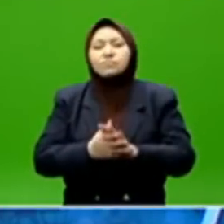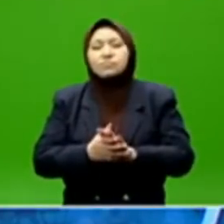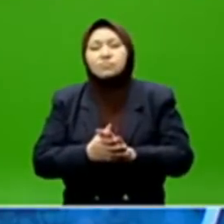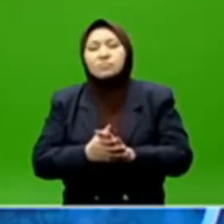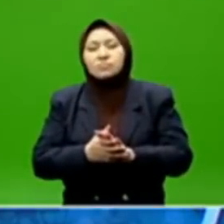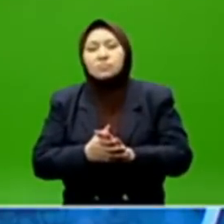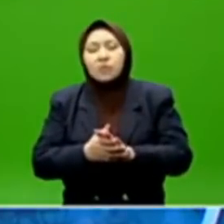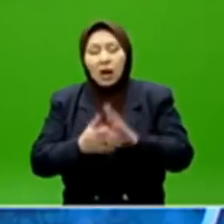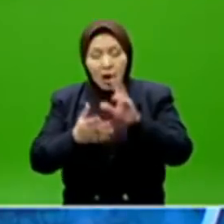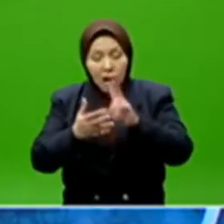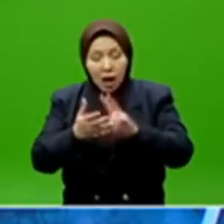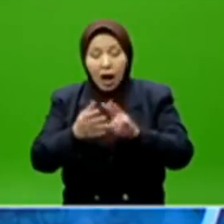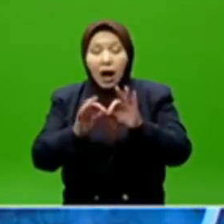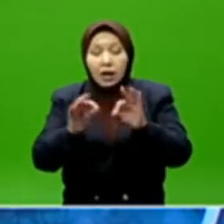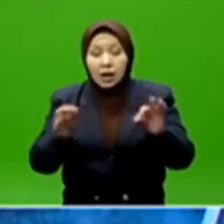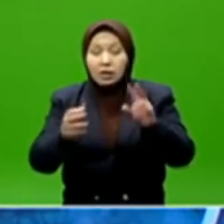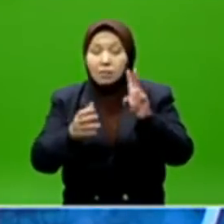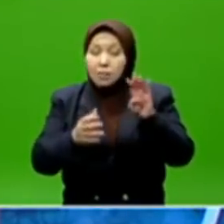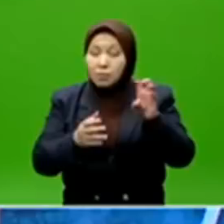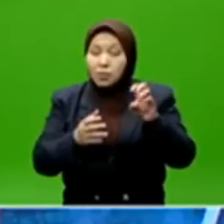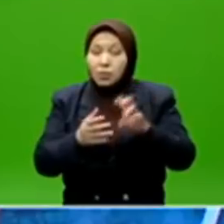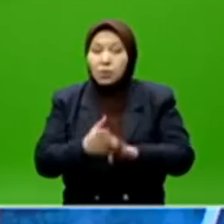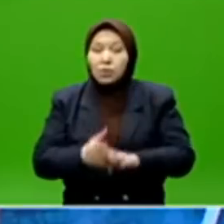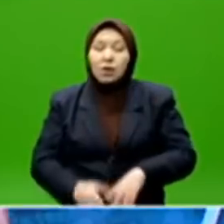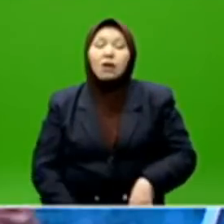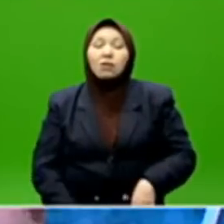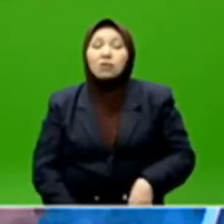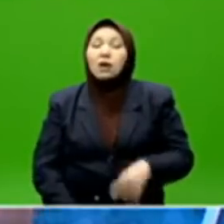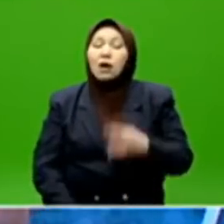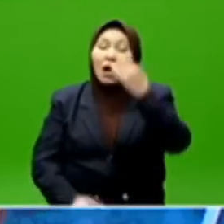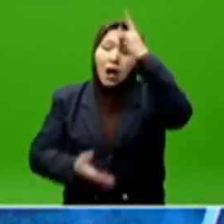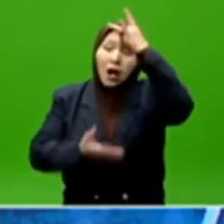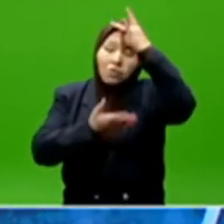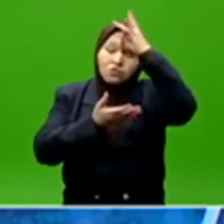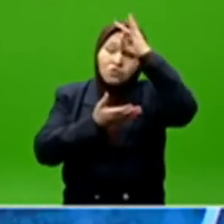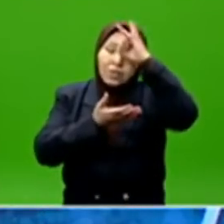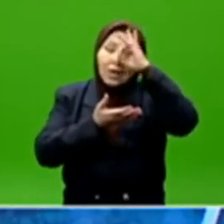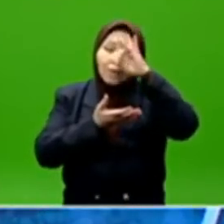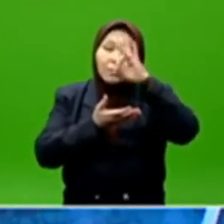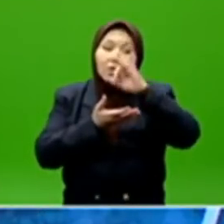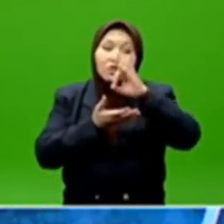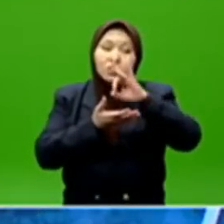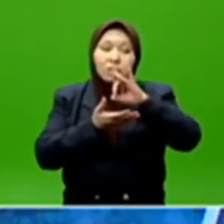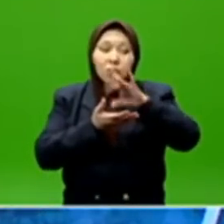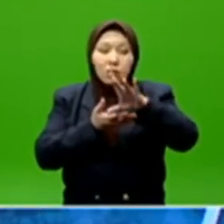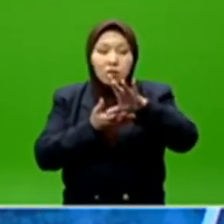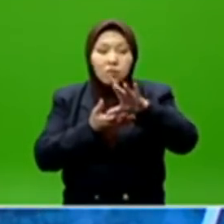baca ayat ke-40 insya-Allah. A'udzu billahi minasy syaithanir rajim.